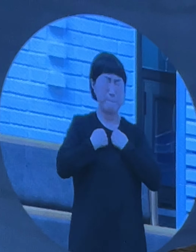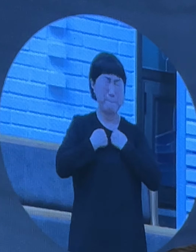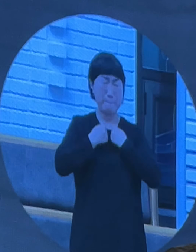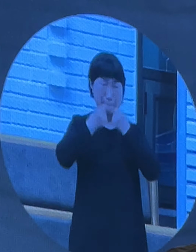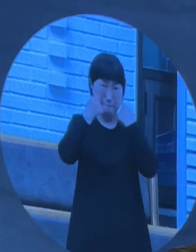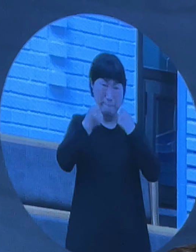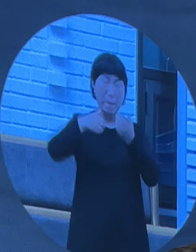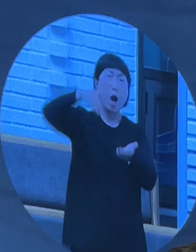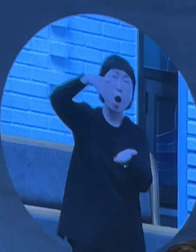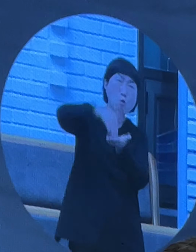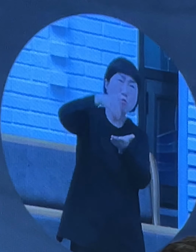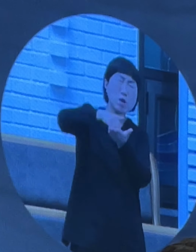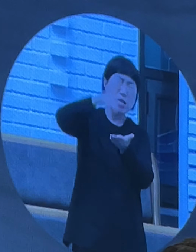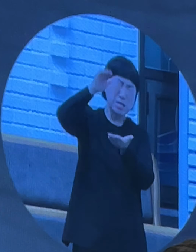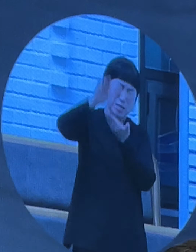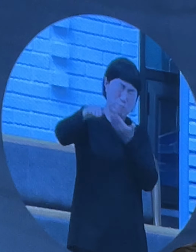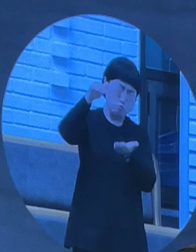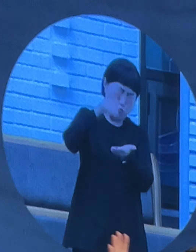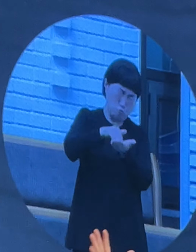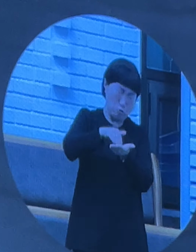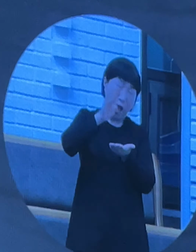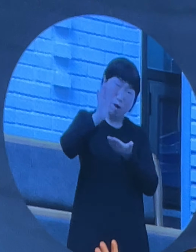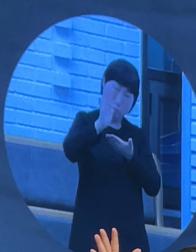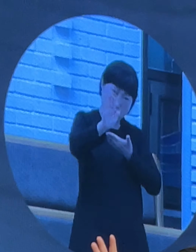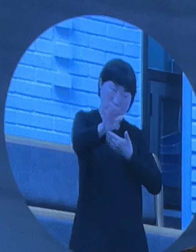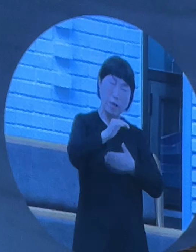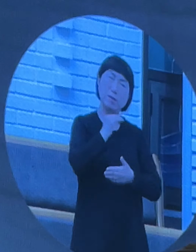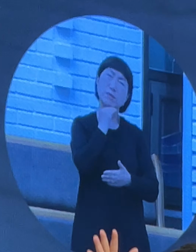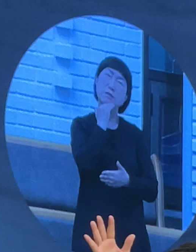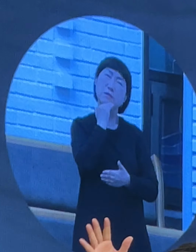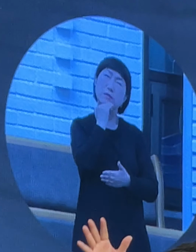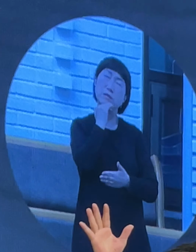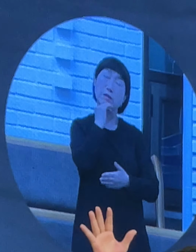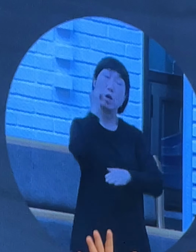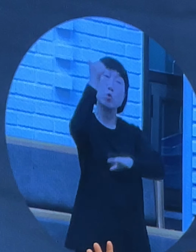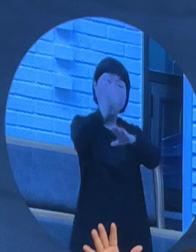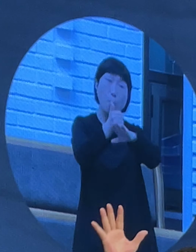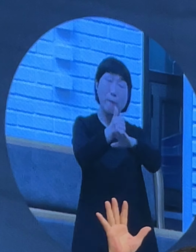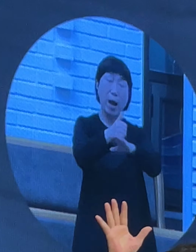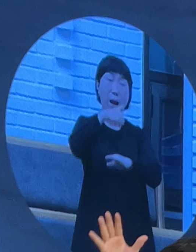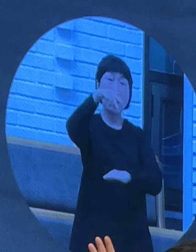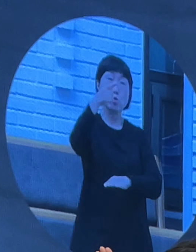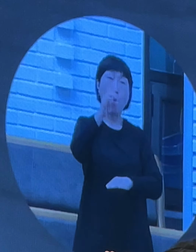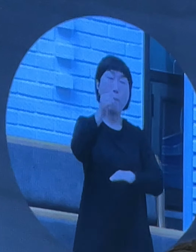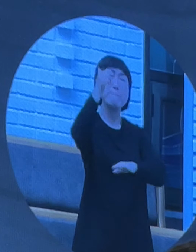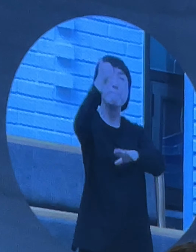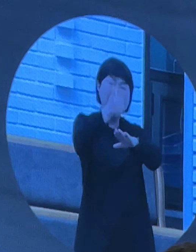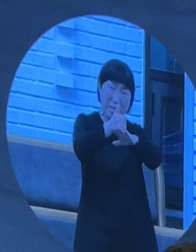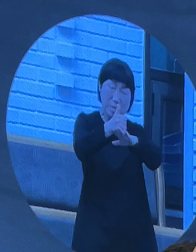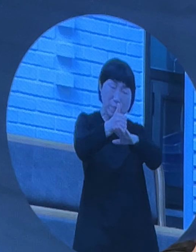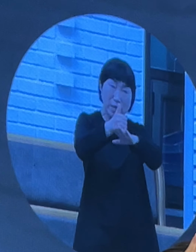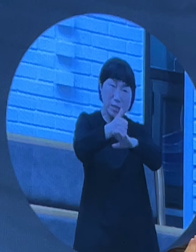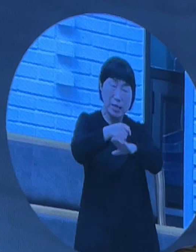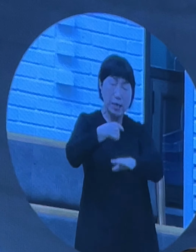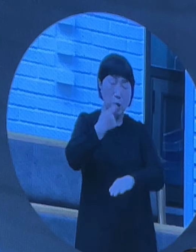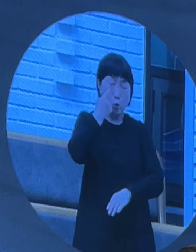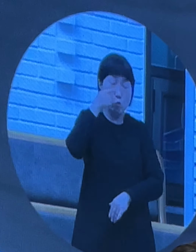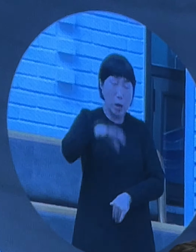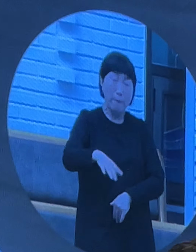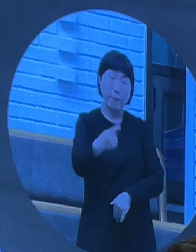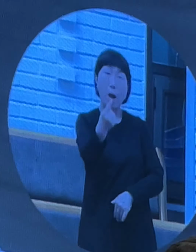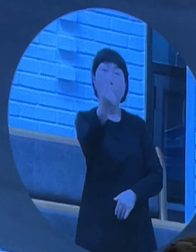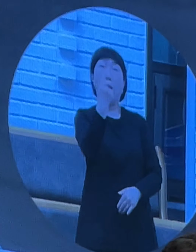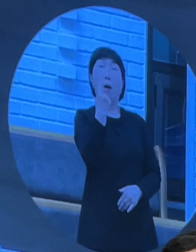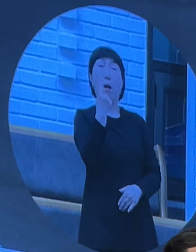그 후에 깊은 후회만 있는 건 아니에요. 기다렸던 그 종말, 그 기다렸던 그 마지막이 자기 앞에 올